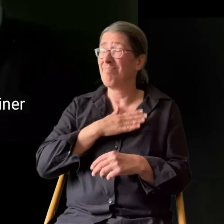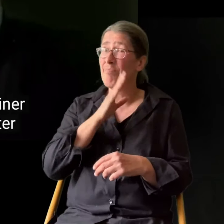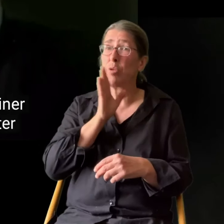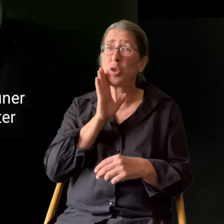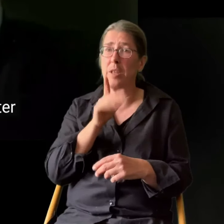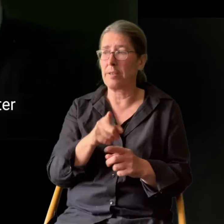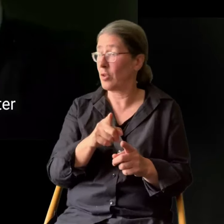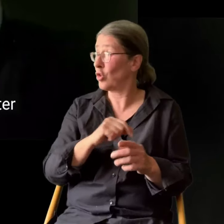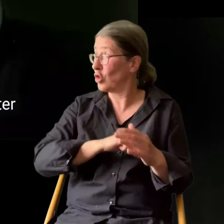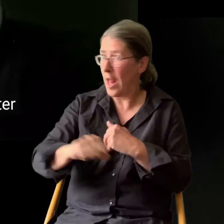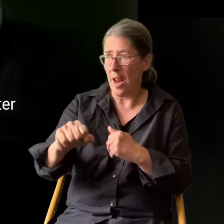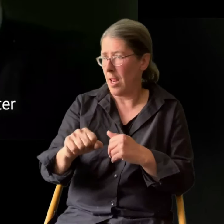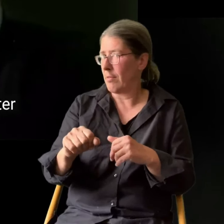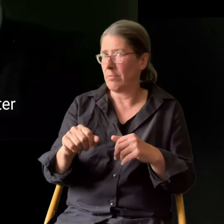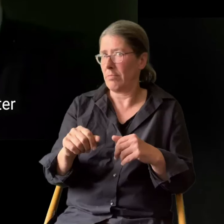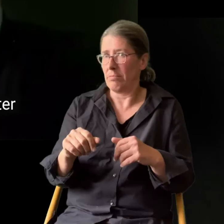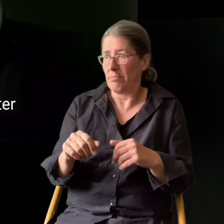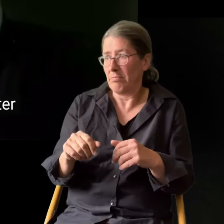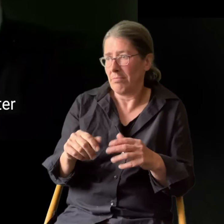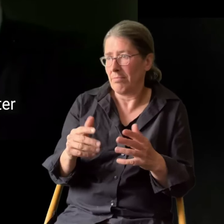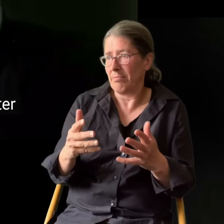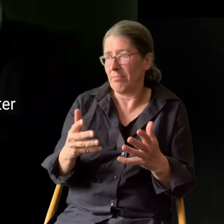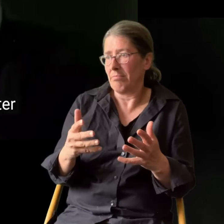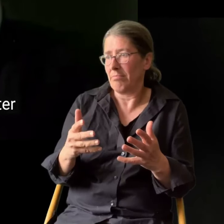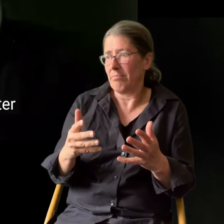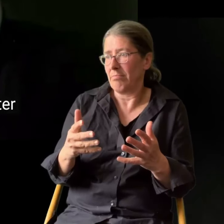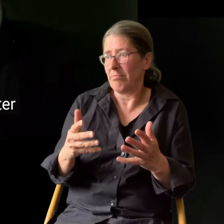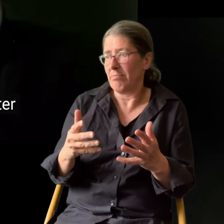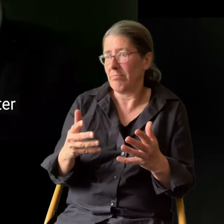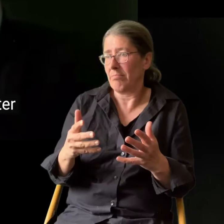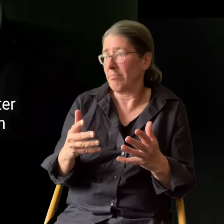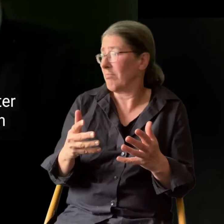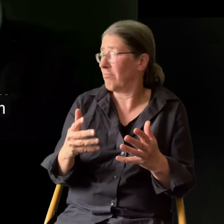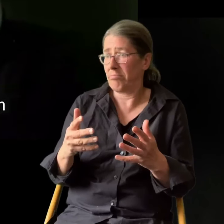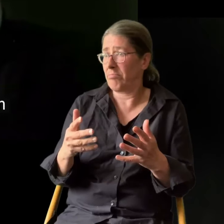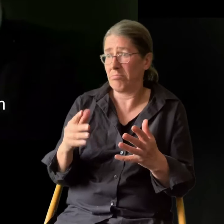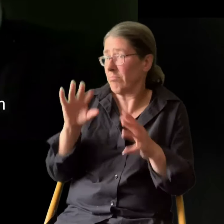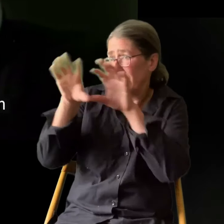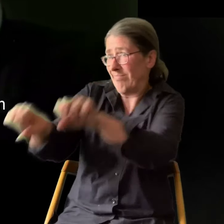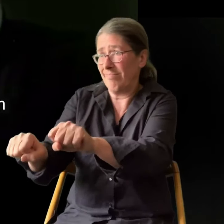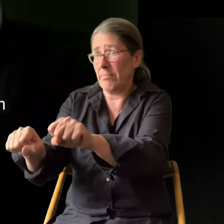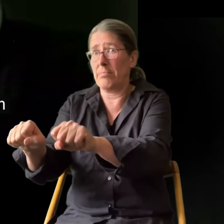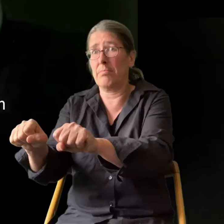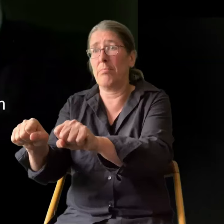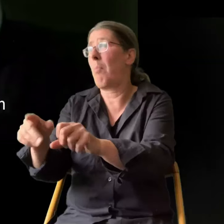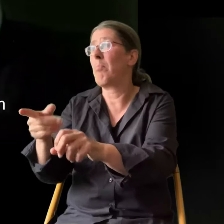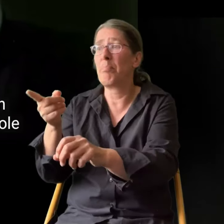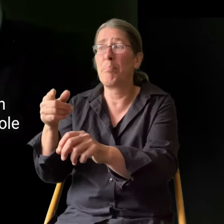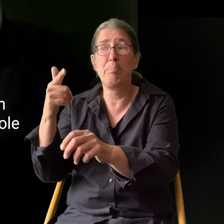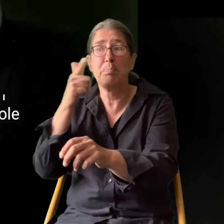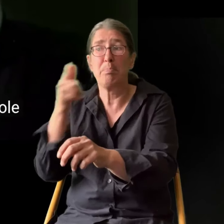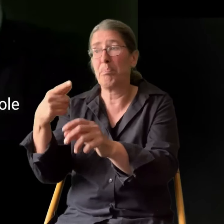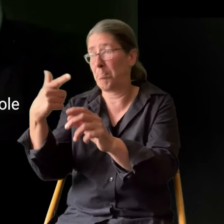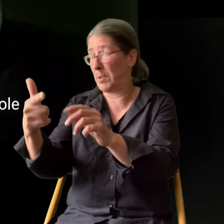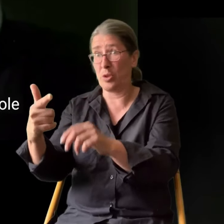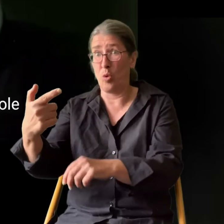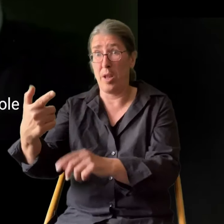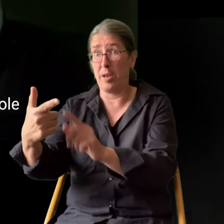Und meine Mutter hat sehr schnell reagiert und ist ihm in den Arm gefallen und hat ihm die